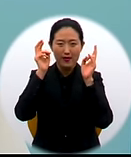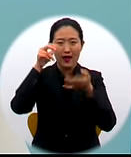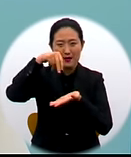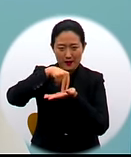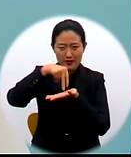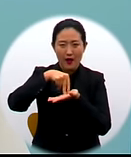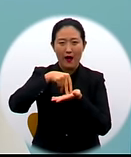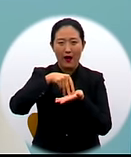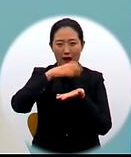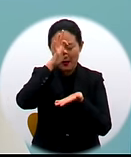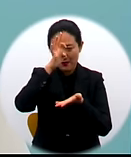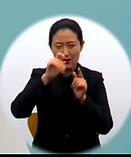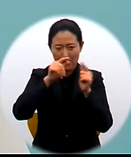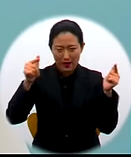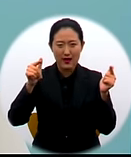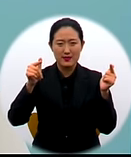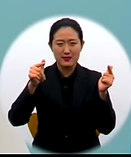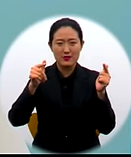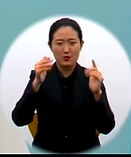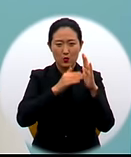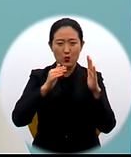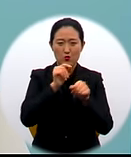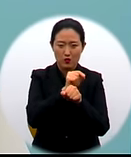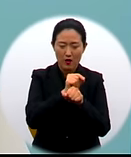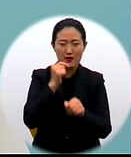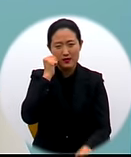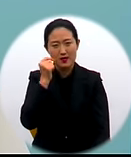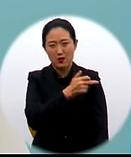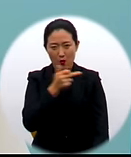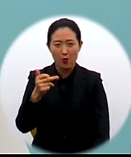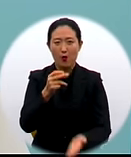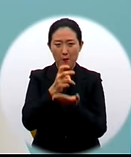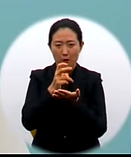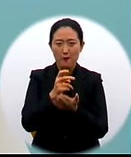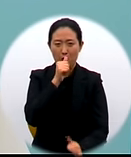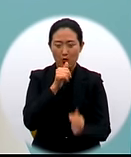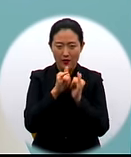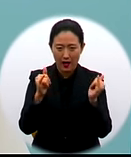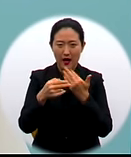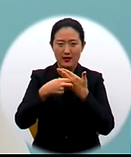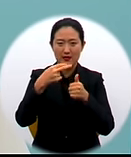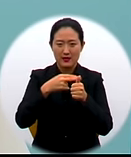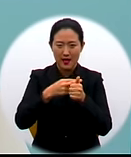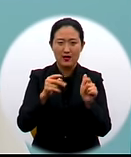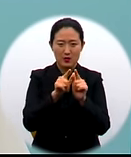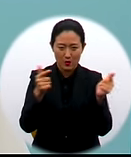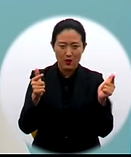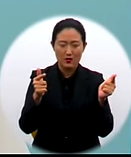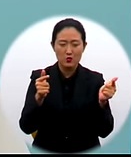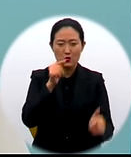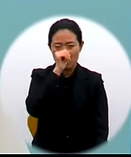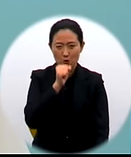강조됐고, 그러면서 지금 좀 무너지긴 했지만 공기업과 공무원이 굉장히 인기였고, 사실은 변호사나